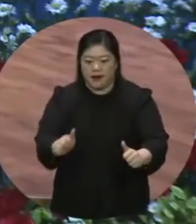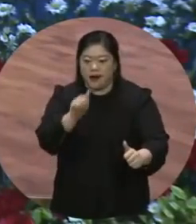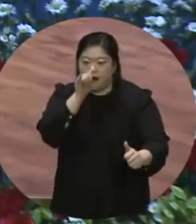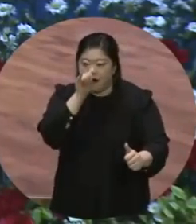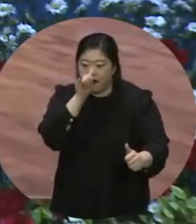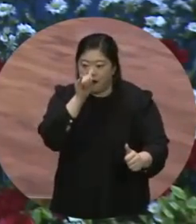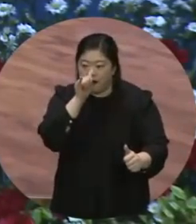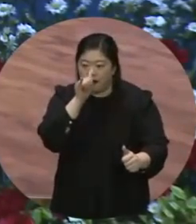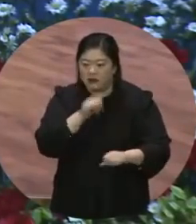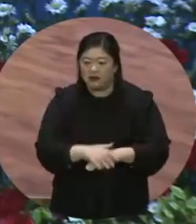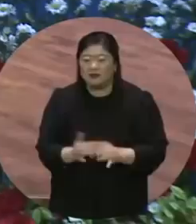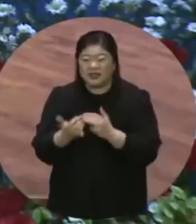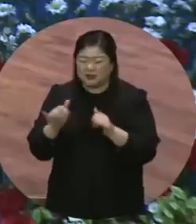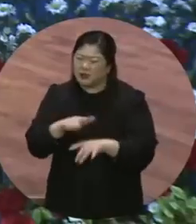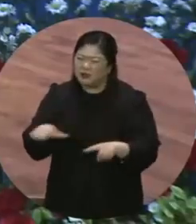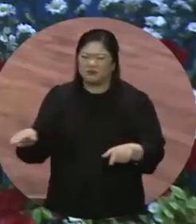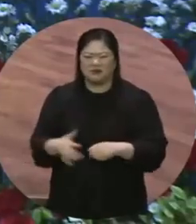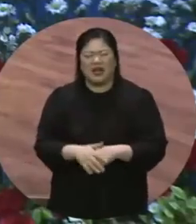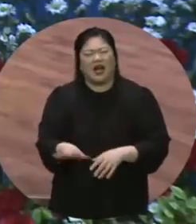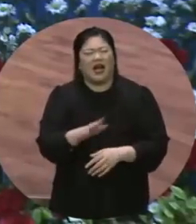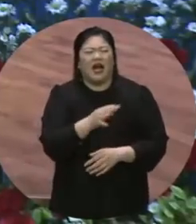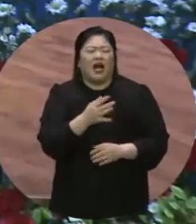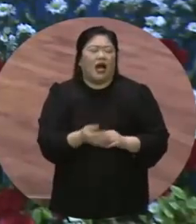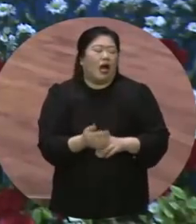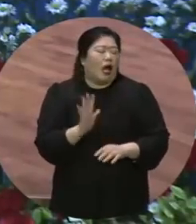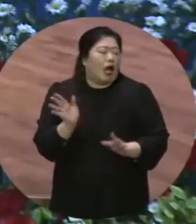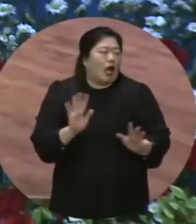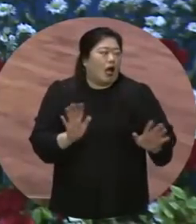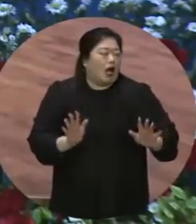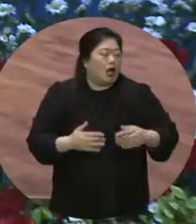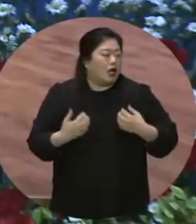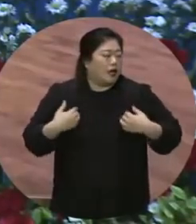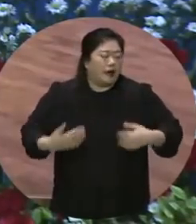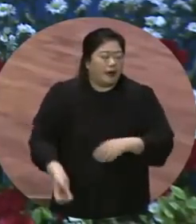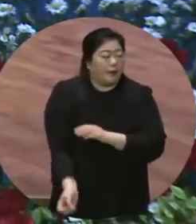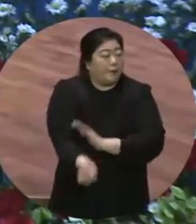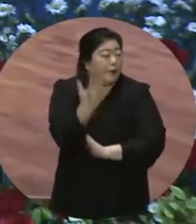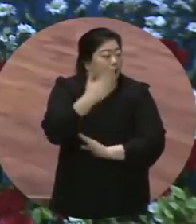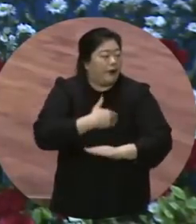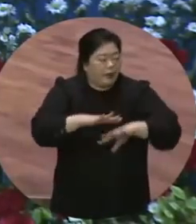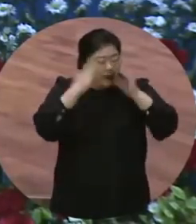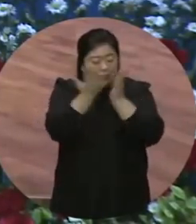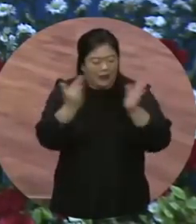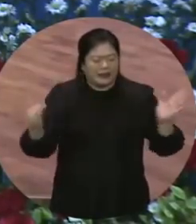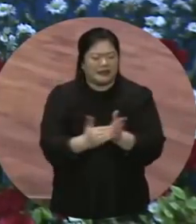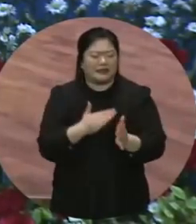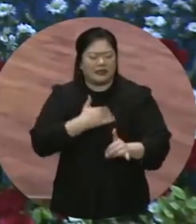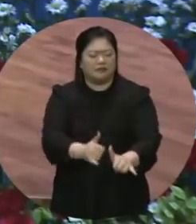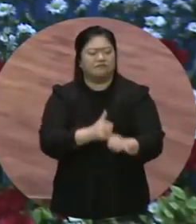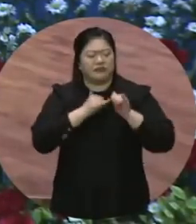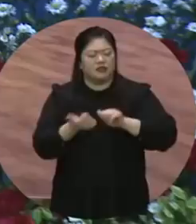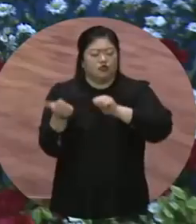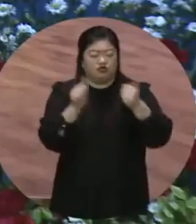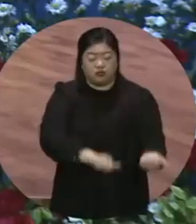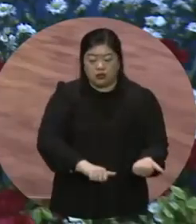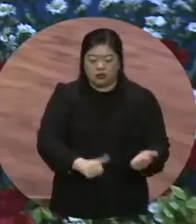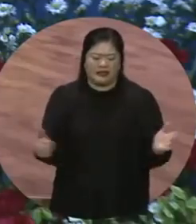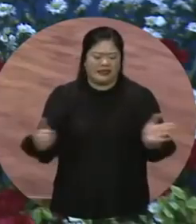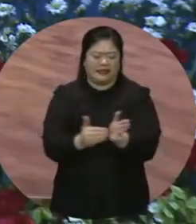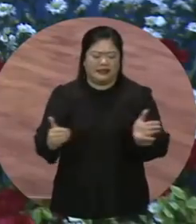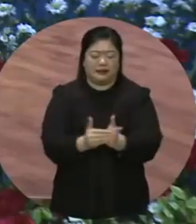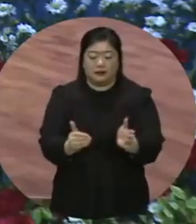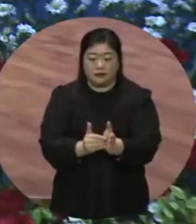사람은 에이 죽어버리자. 죽으면 끝나는 거 아니냐. 죽으면 이 문제 다 끝나는 거 아니냐. 아니에요. 히브리서